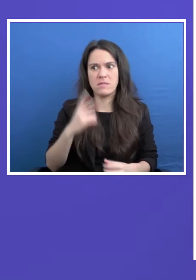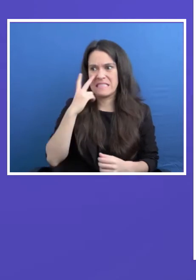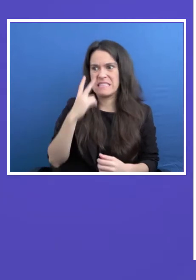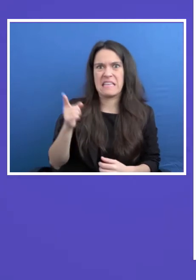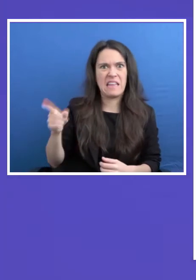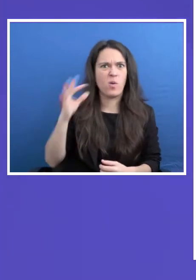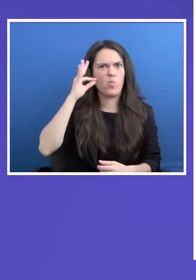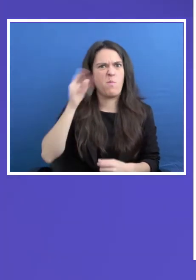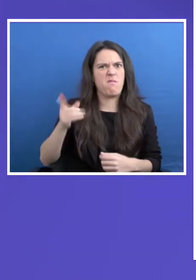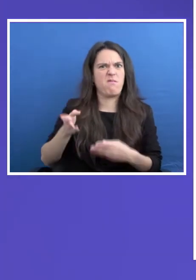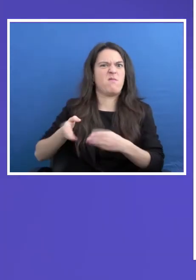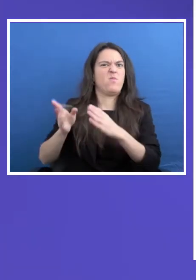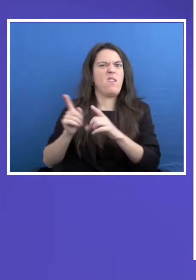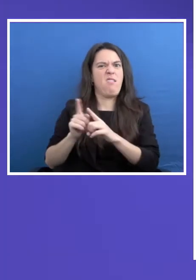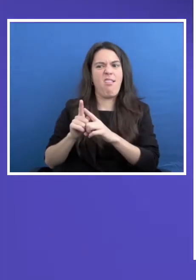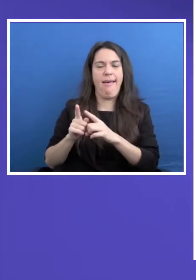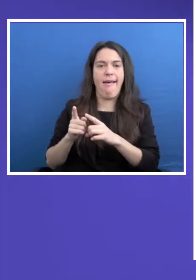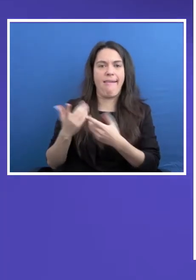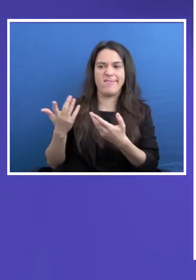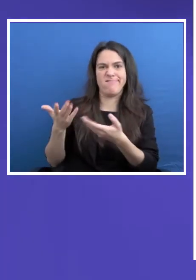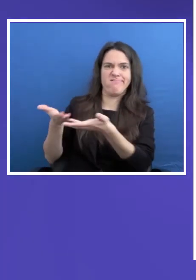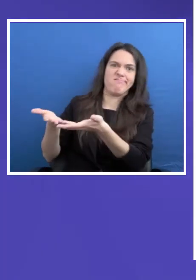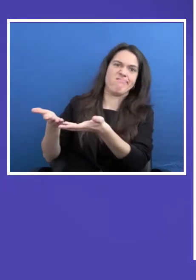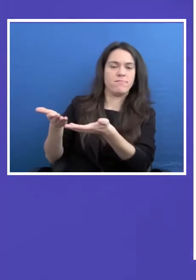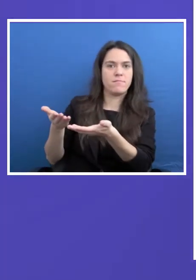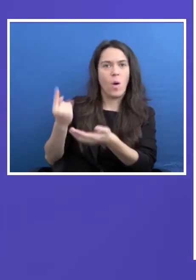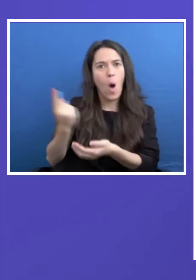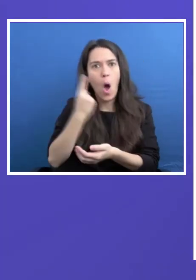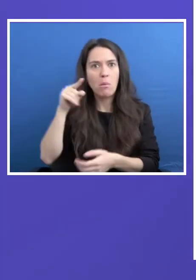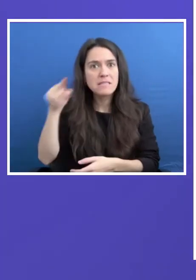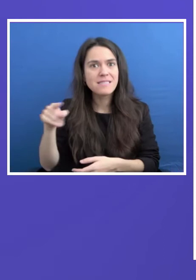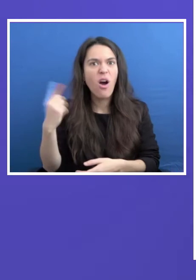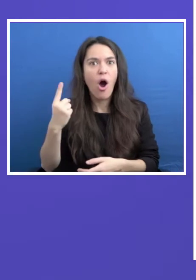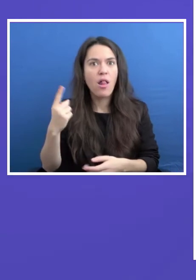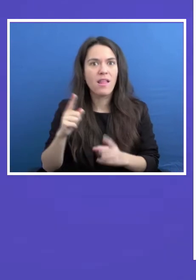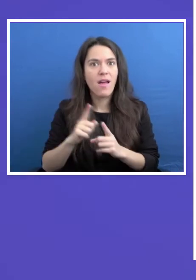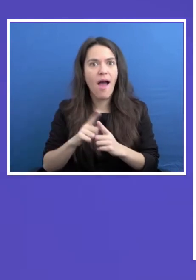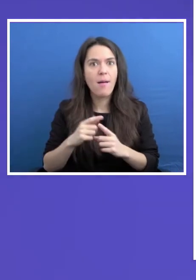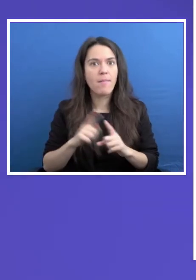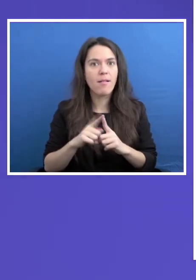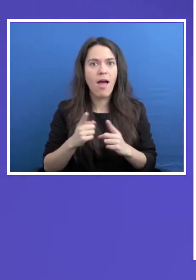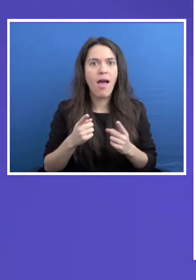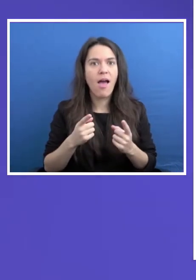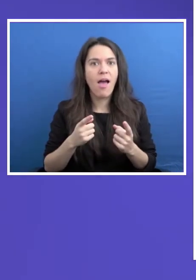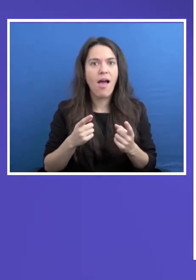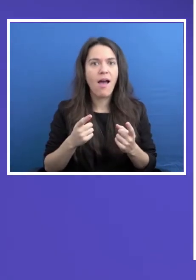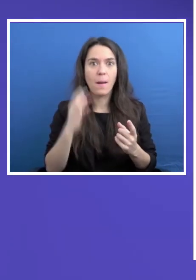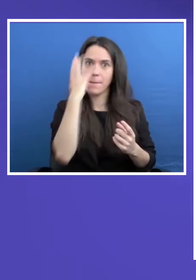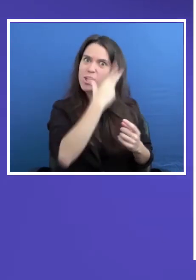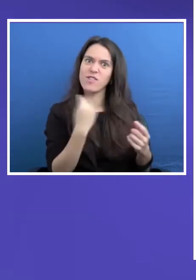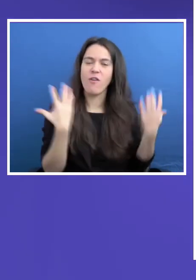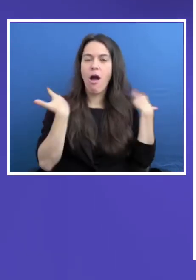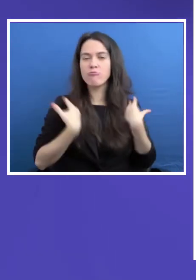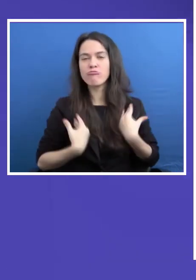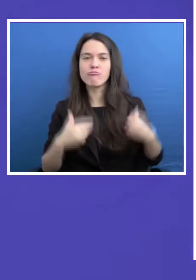العقليه قبل ما نخاطب الشكل فيها. فده بدا الحقيقه يتغير بقى يوم بعد يوم، وبدا ان ده يعني يبقى مستمر الحمد لله في